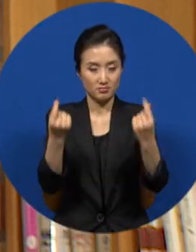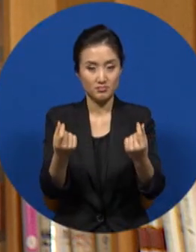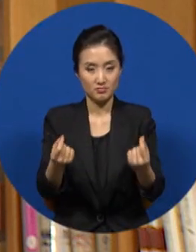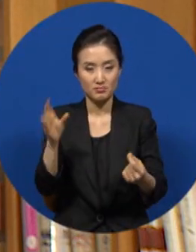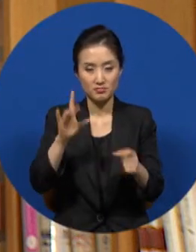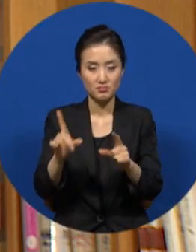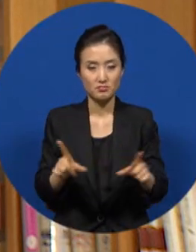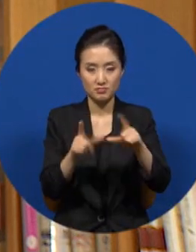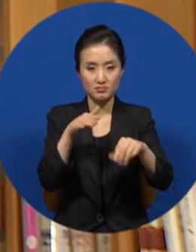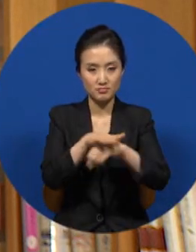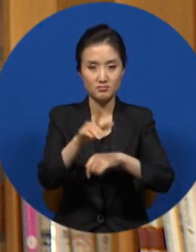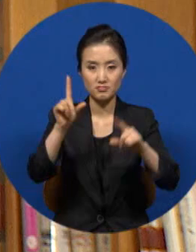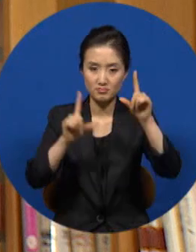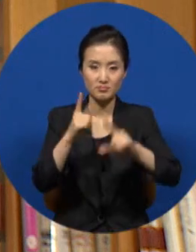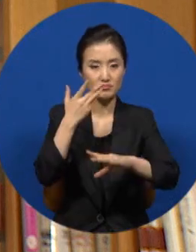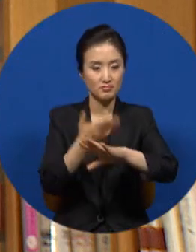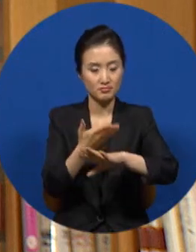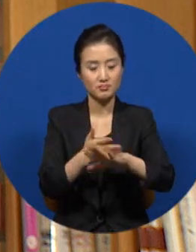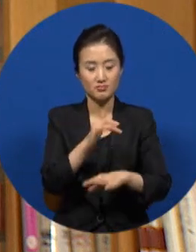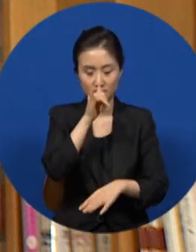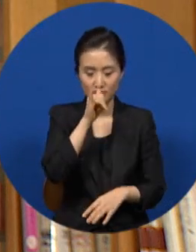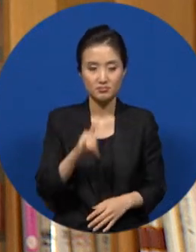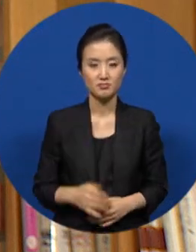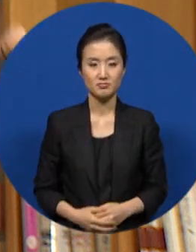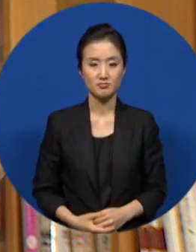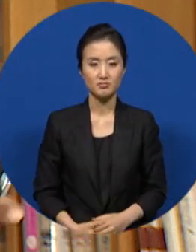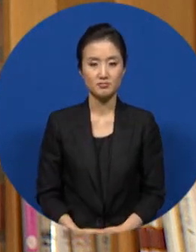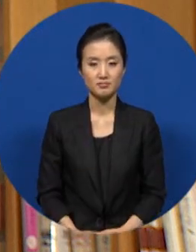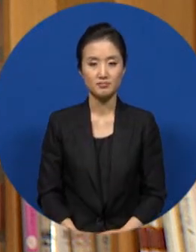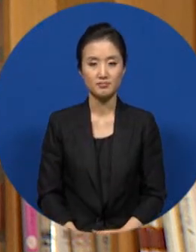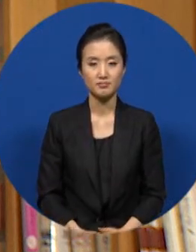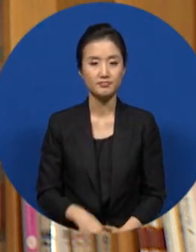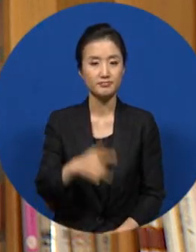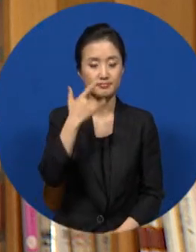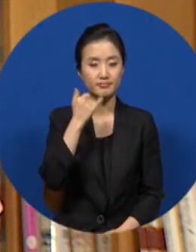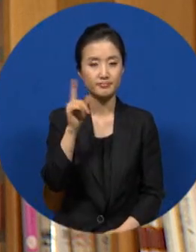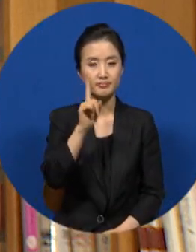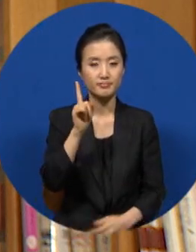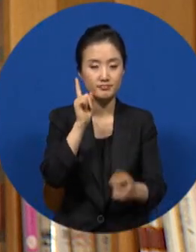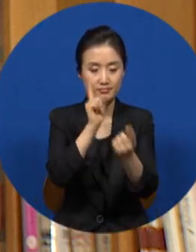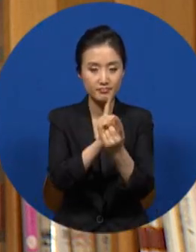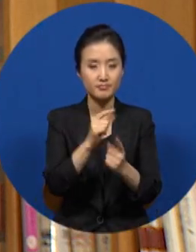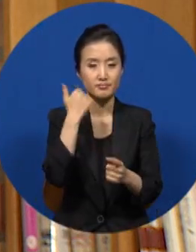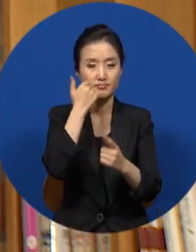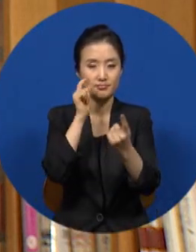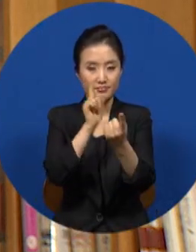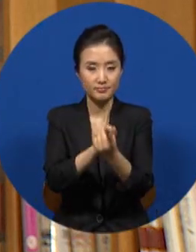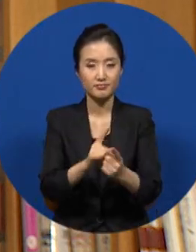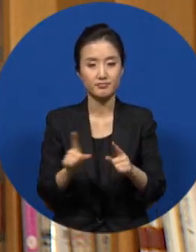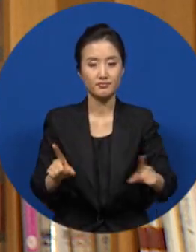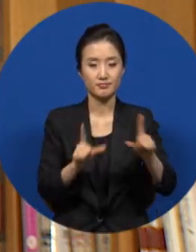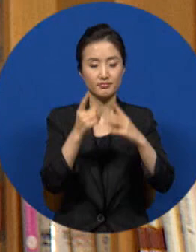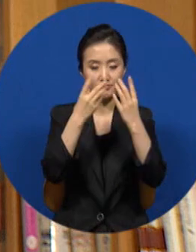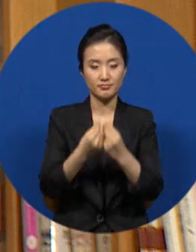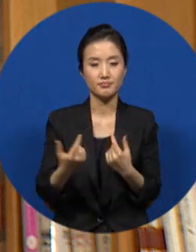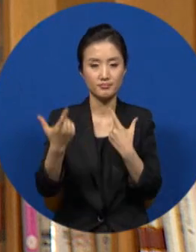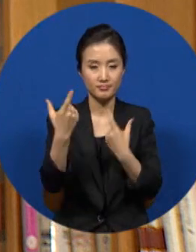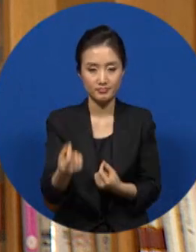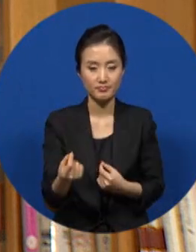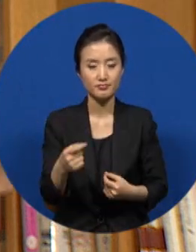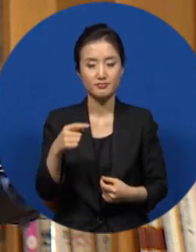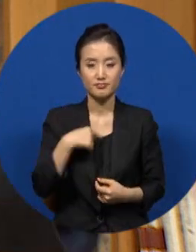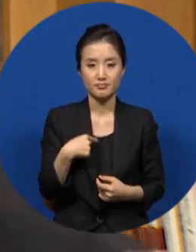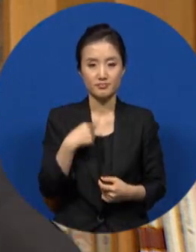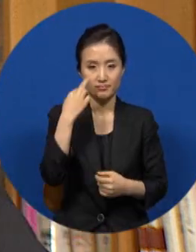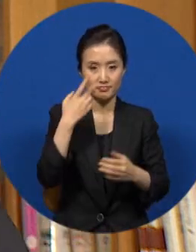말하자면 운명의 방정식 같은 거예요. 어떤 부모를 만났는지 어디서 태어났는지 예를 들어 같은 사주가 태어나더라도 미국에서 태어난